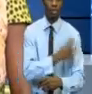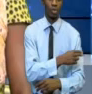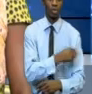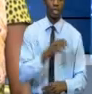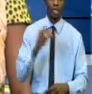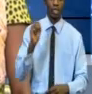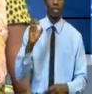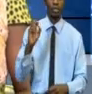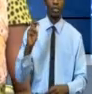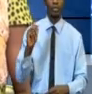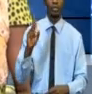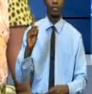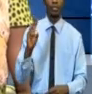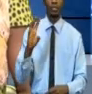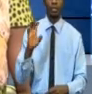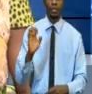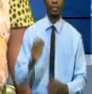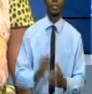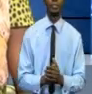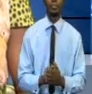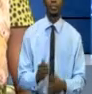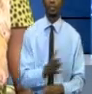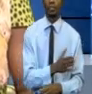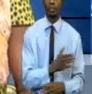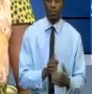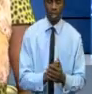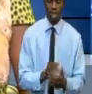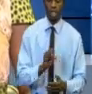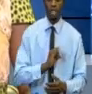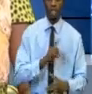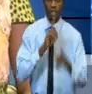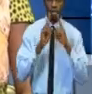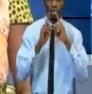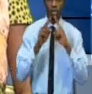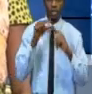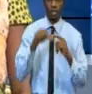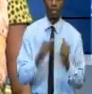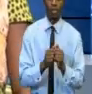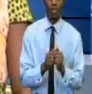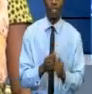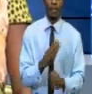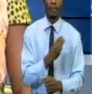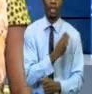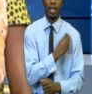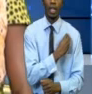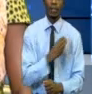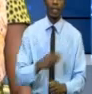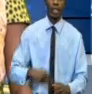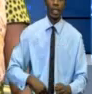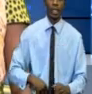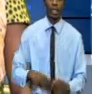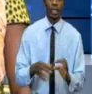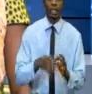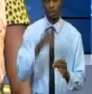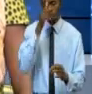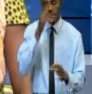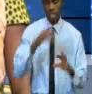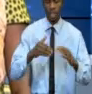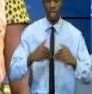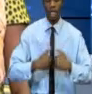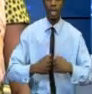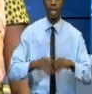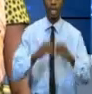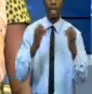Je le disais en début de ce journal que la mairie de Lubumbashi a organisé le recyclage obligatoire de chauffeurs et les frais